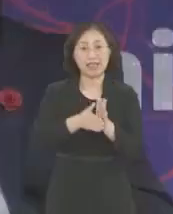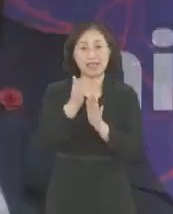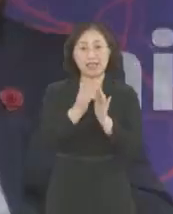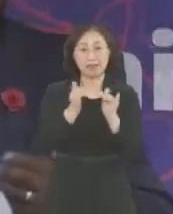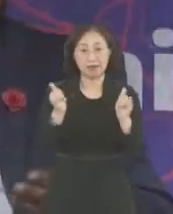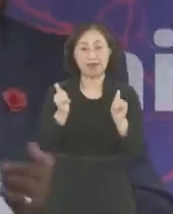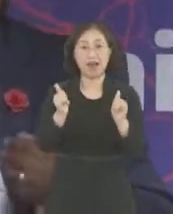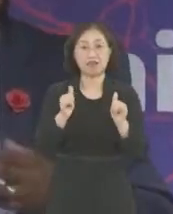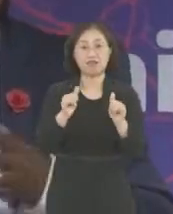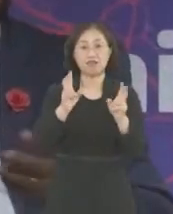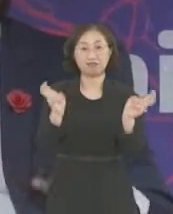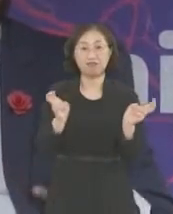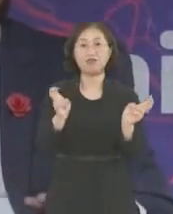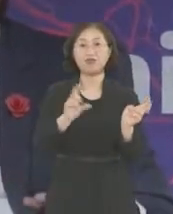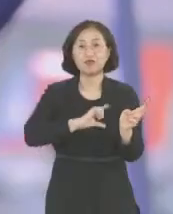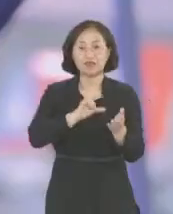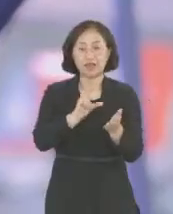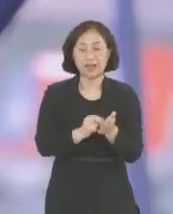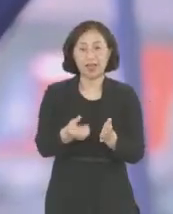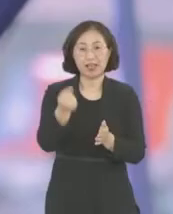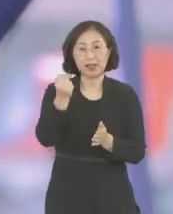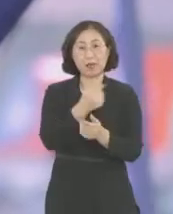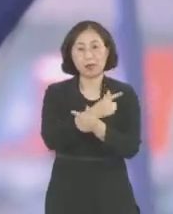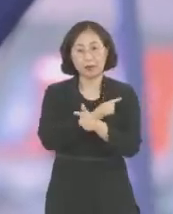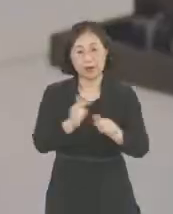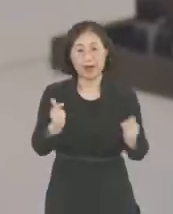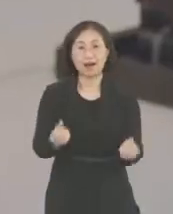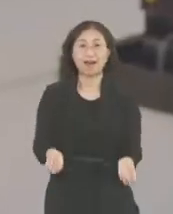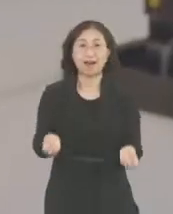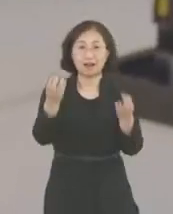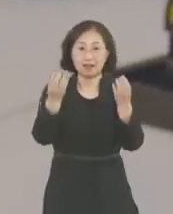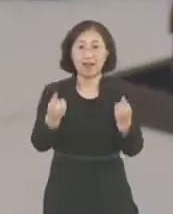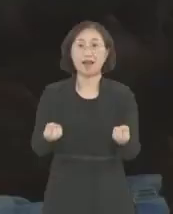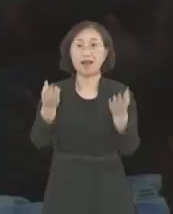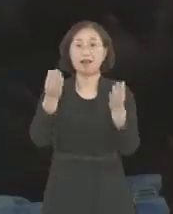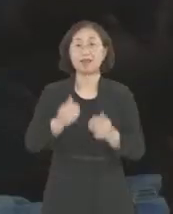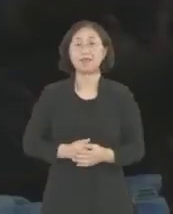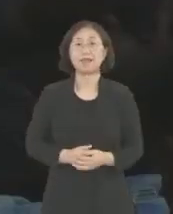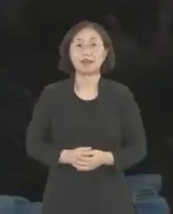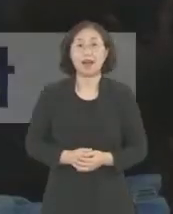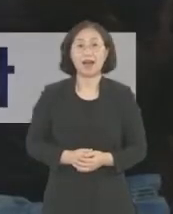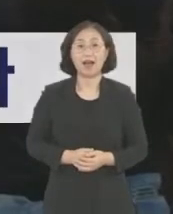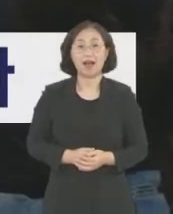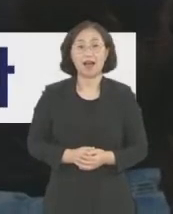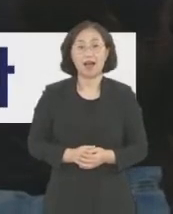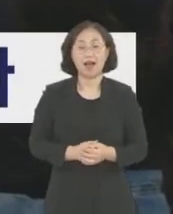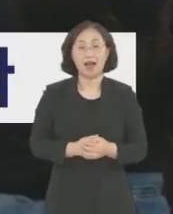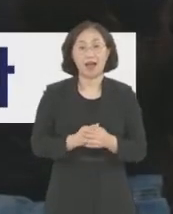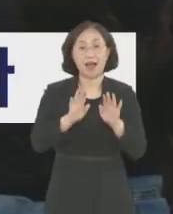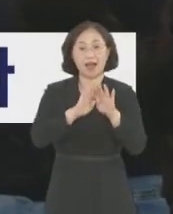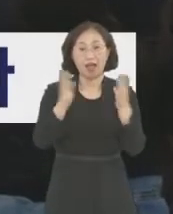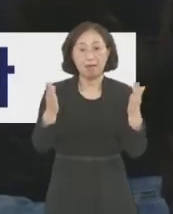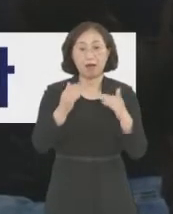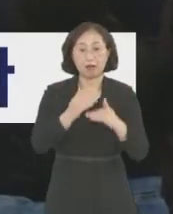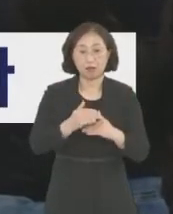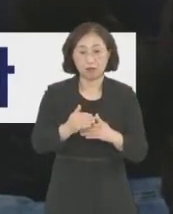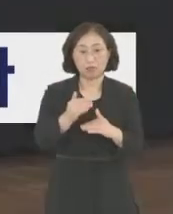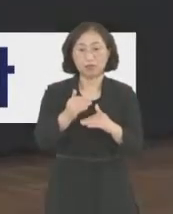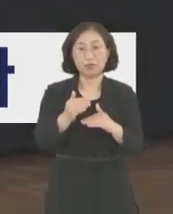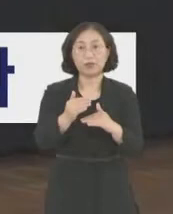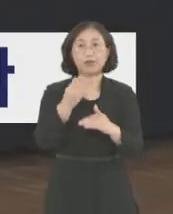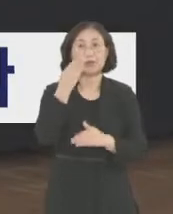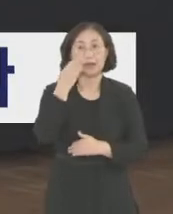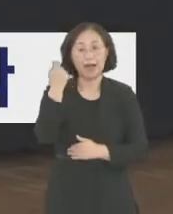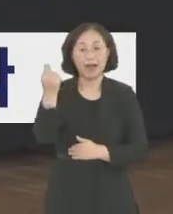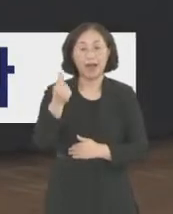주제로 공식회의와 스마트시티 전시회 등 다양한 행사가 개최됩니다 총회 개막준비가 순조롭게 진행되는 가운데